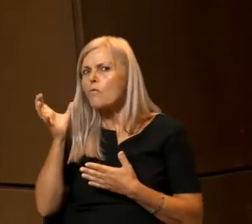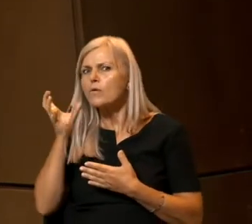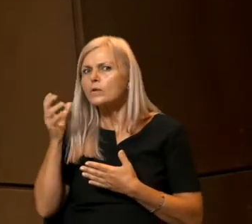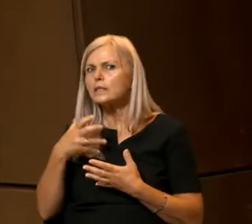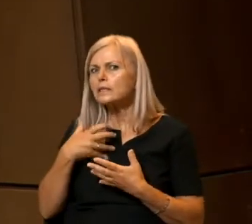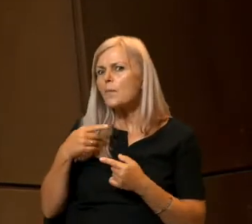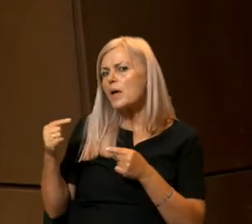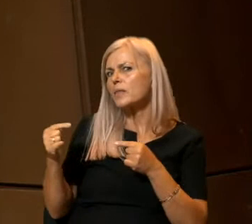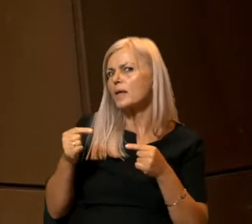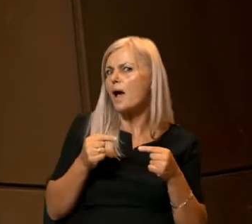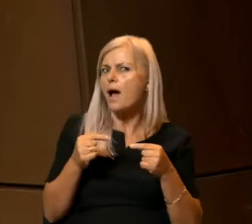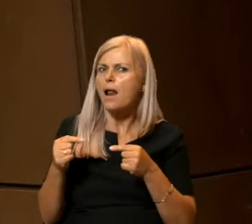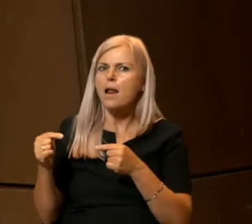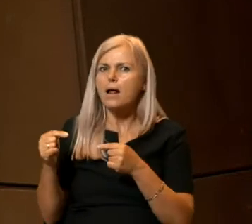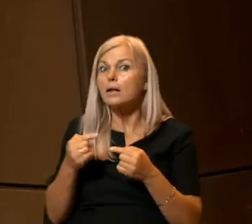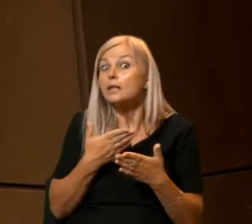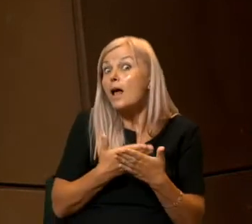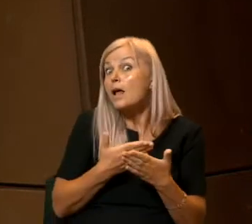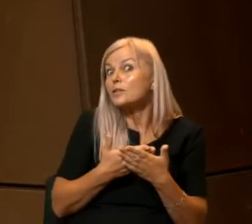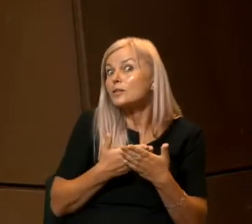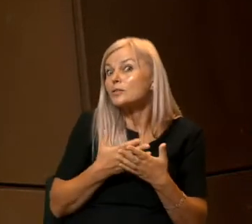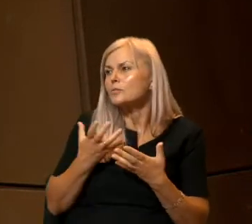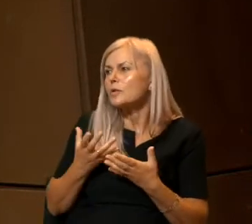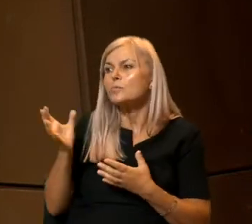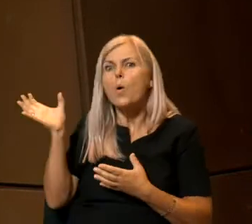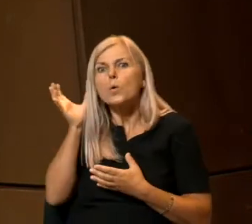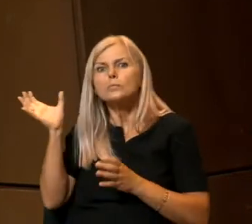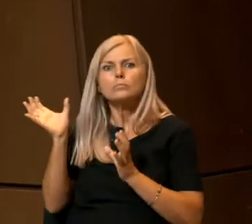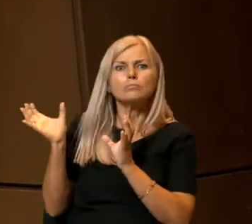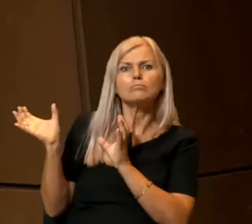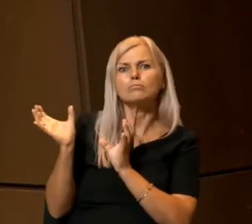dialog, aby również nasz głos został wysłuchany. I wtedy dwa głosy się